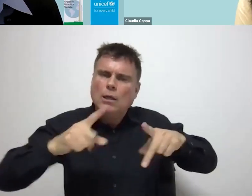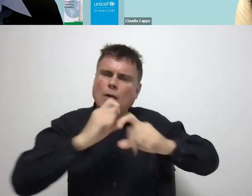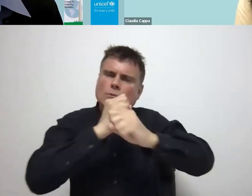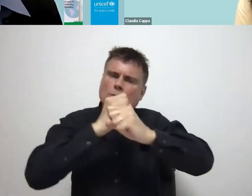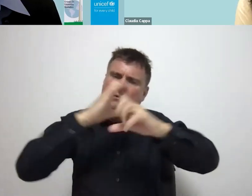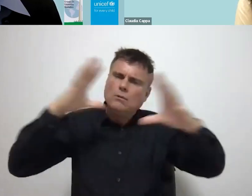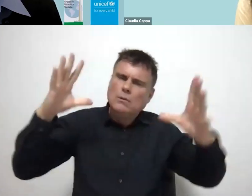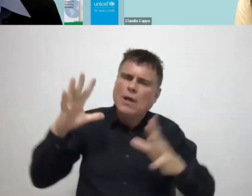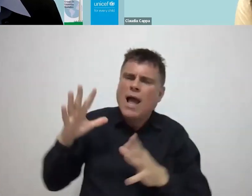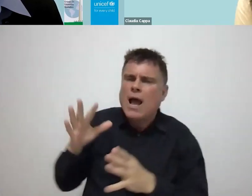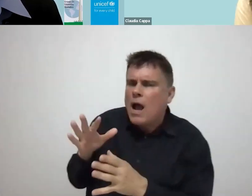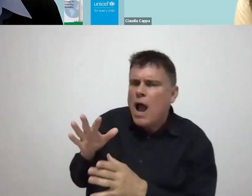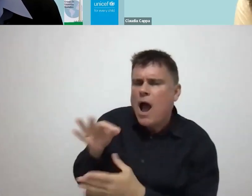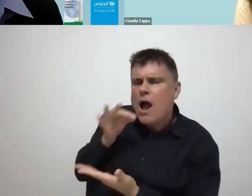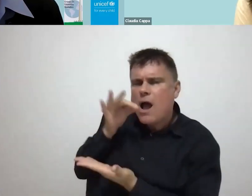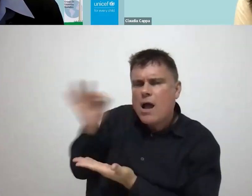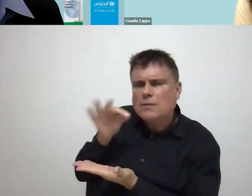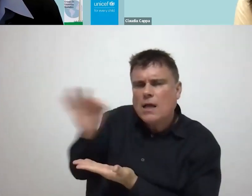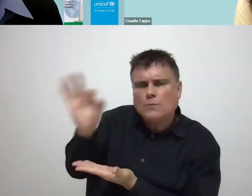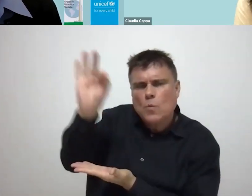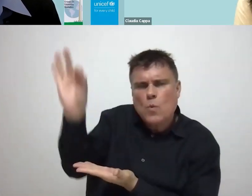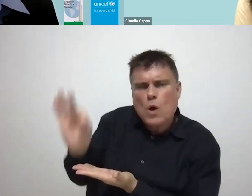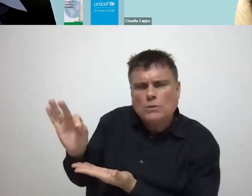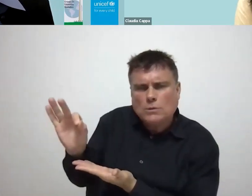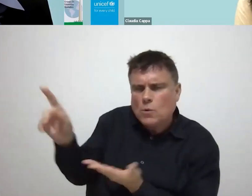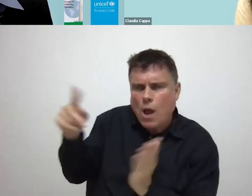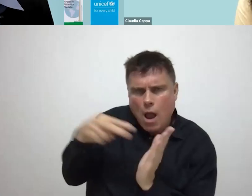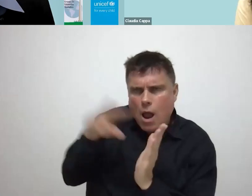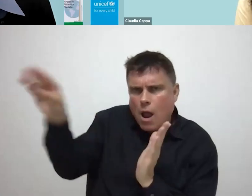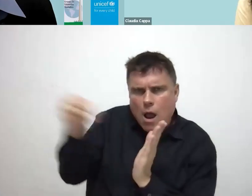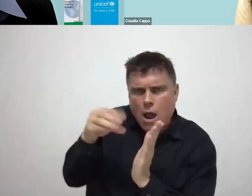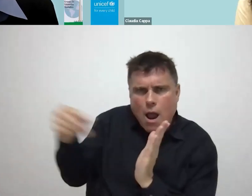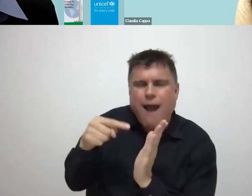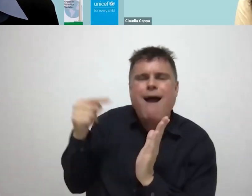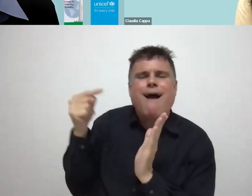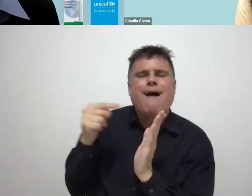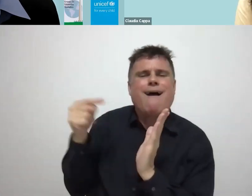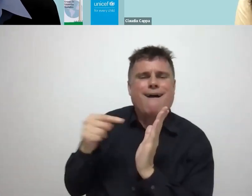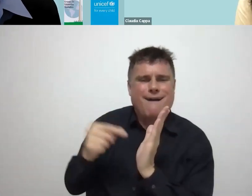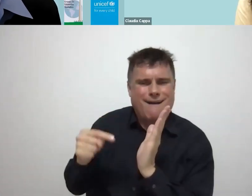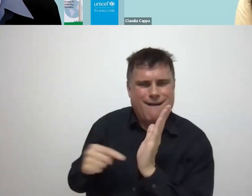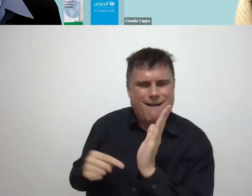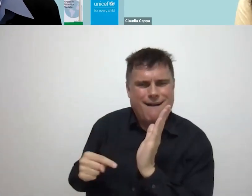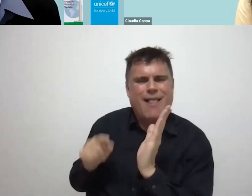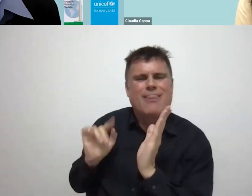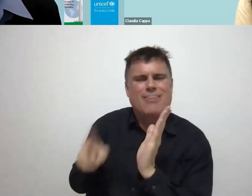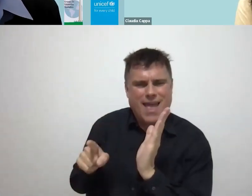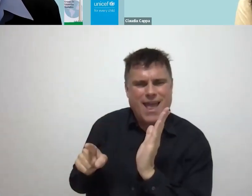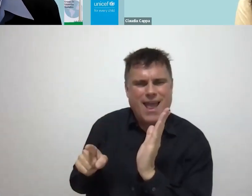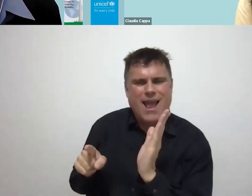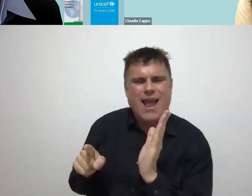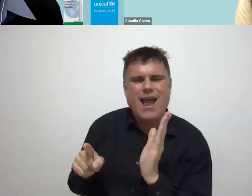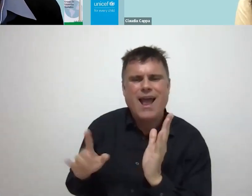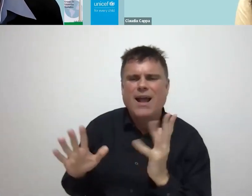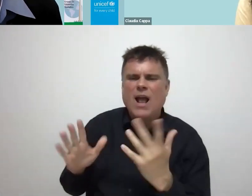auxquelles l'inclusion à l'école est confrontée. Donc, on peut dire